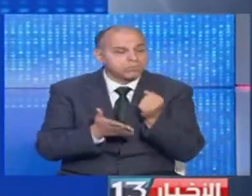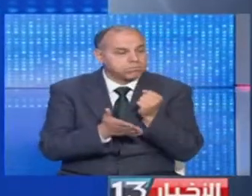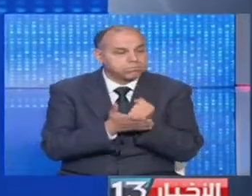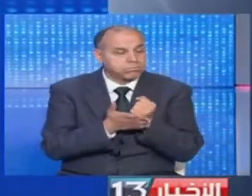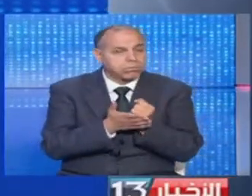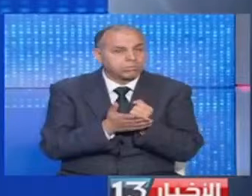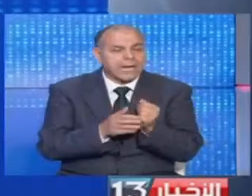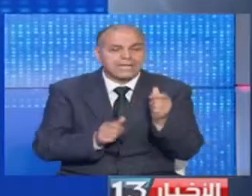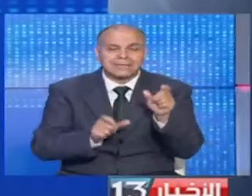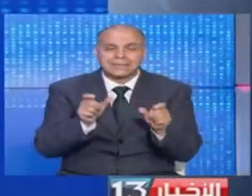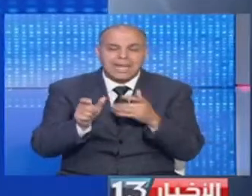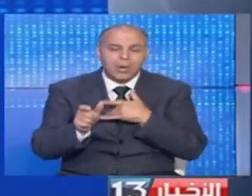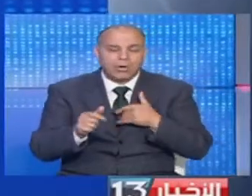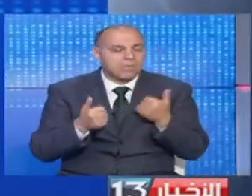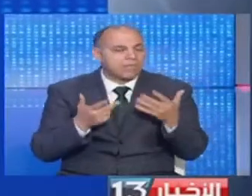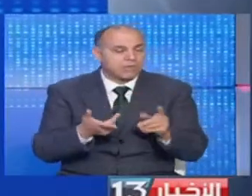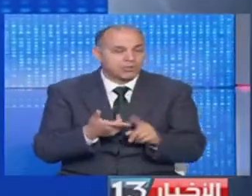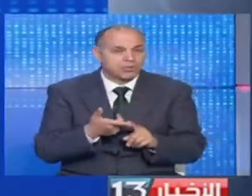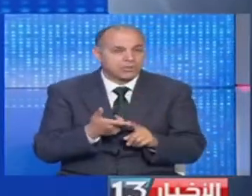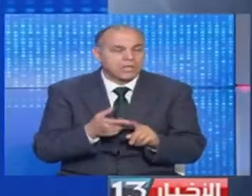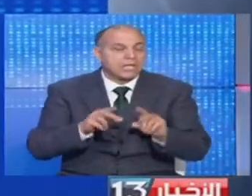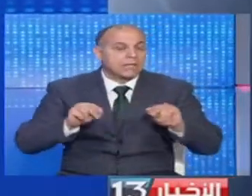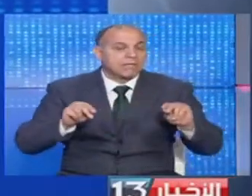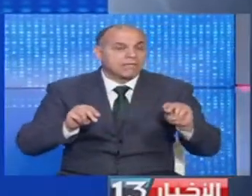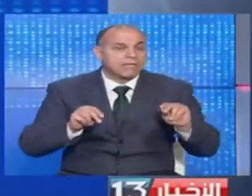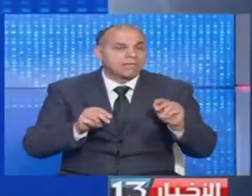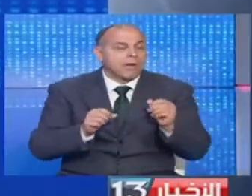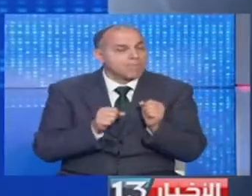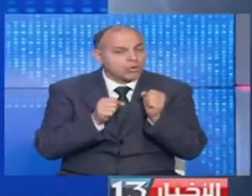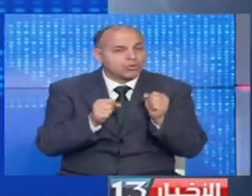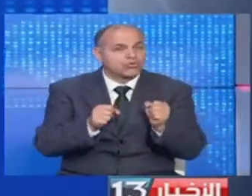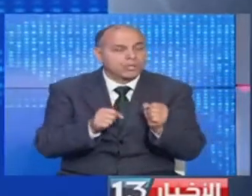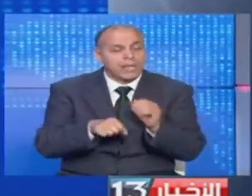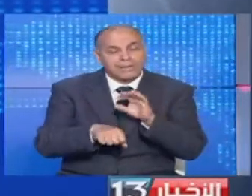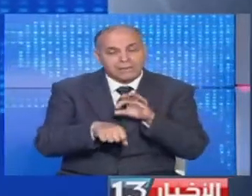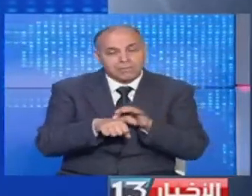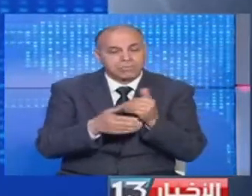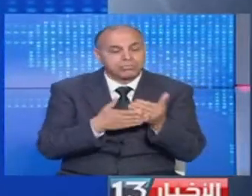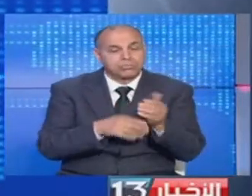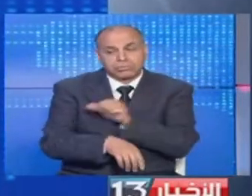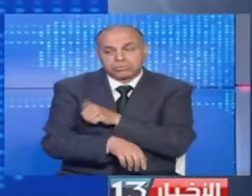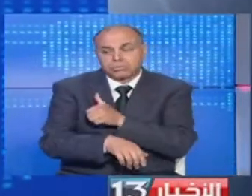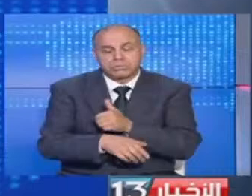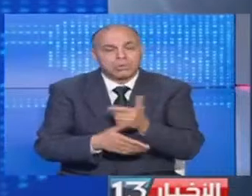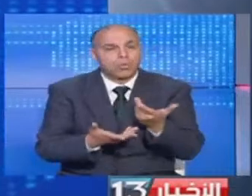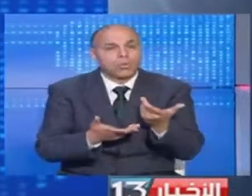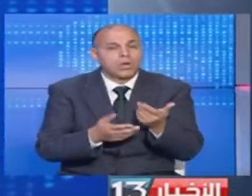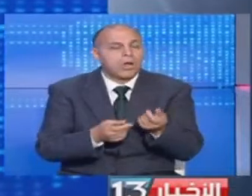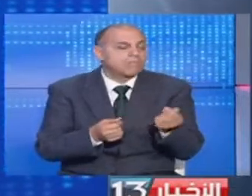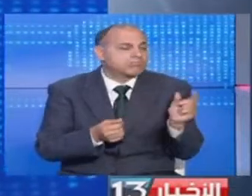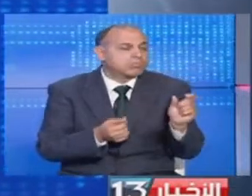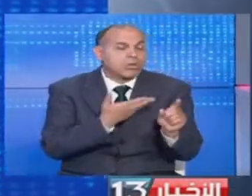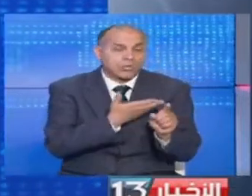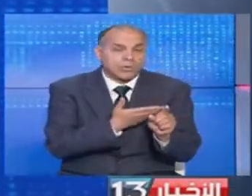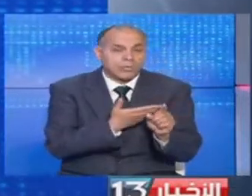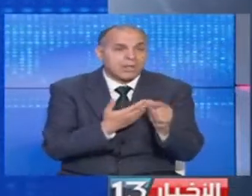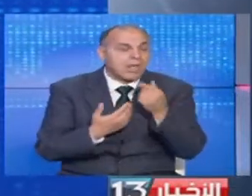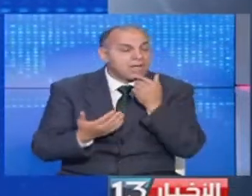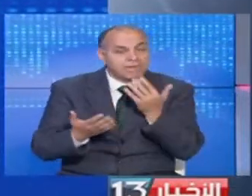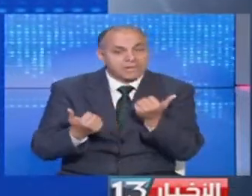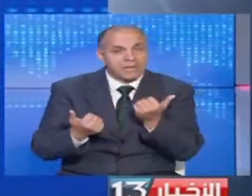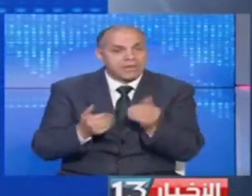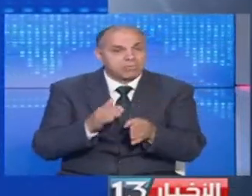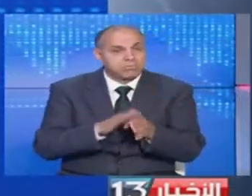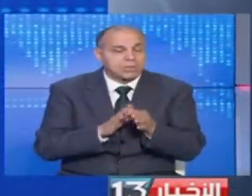تطبيق البروتوكولات الصحيه بالتوازي مع ضعف مجهودات الاطار الطبيه وشبه الطبيه ومحدوديته في انتظار